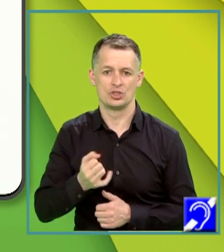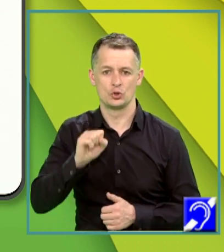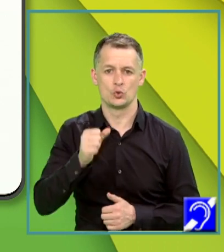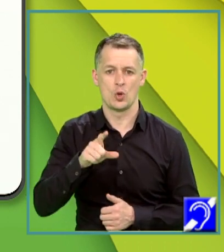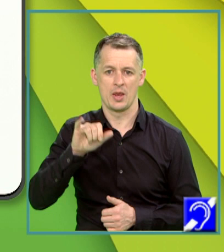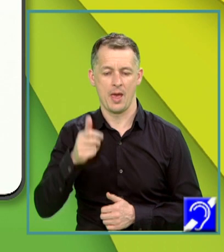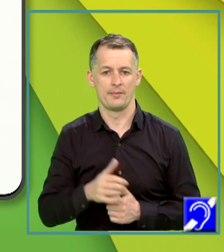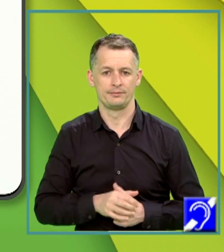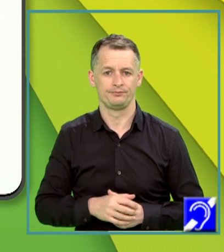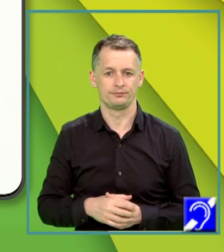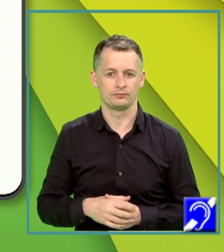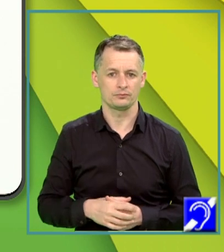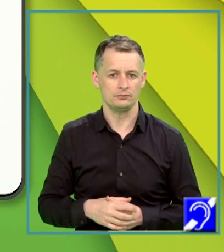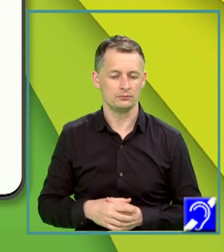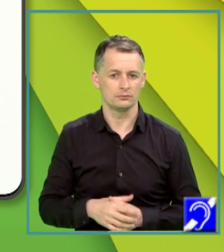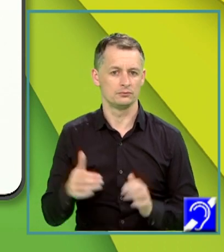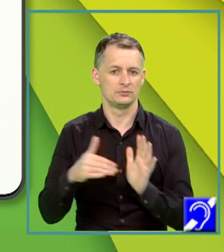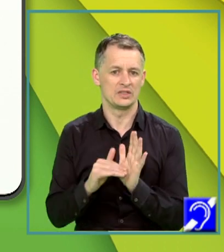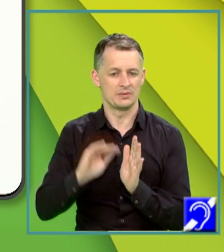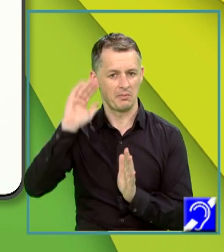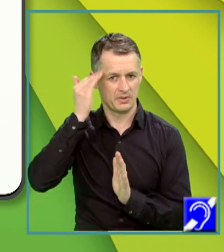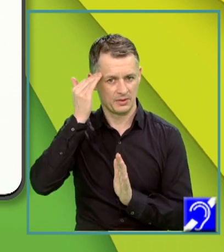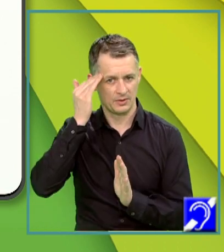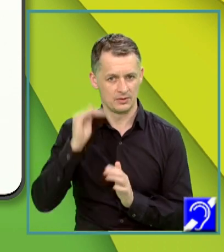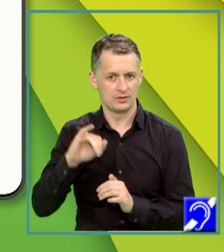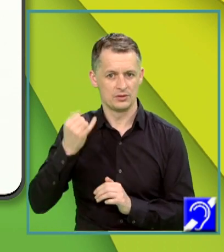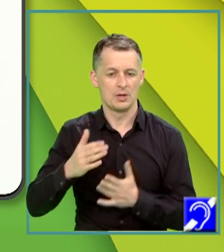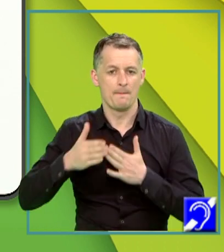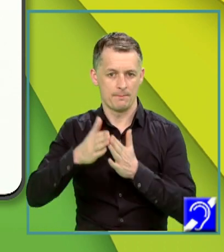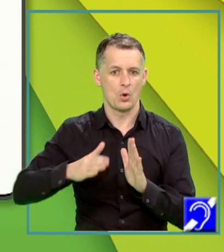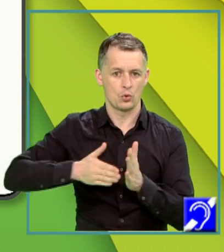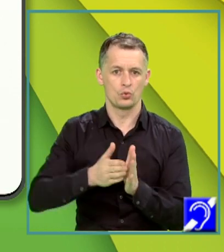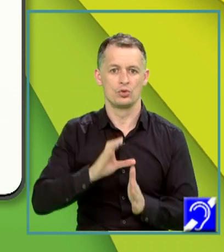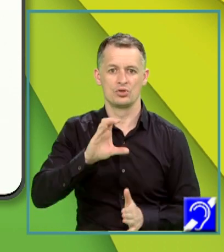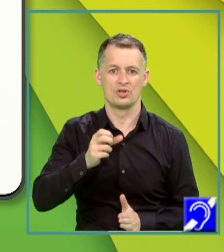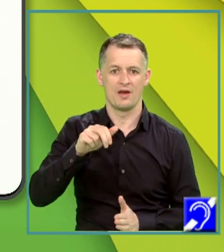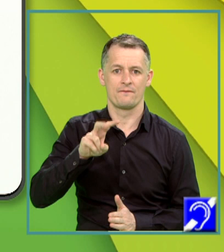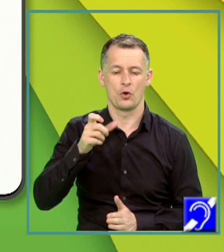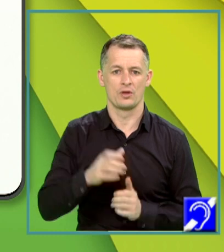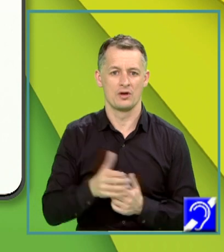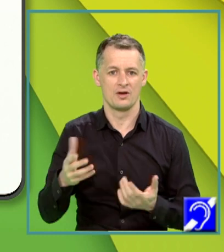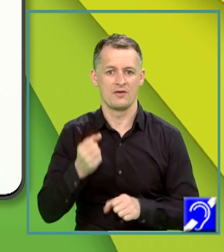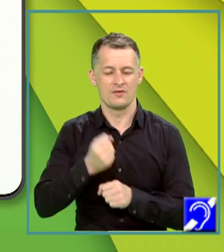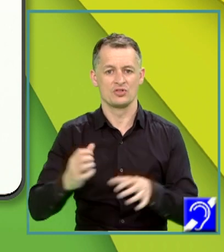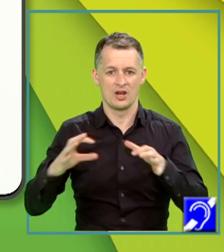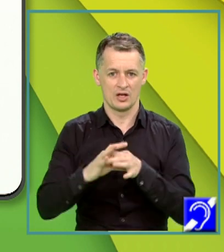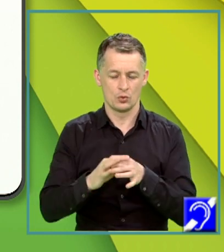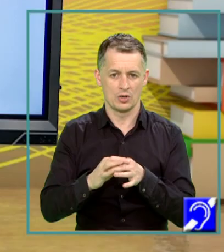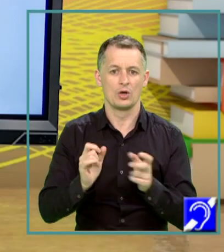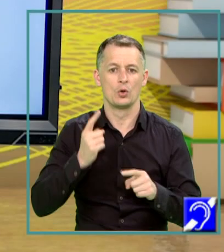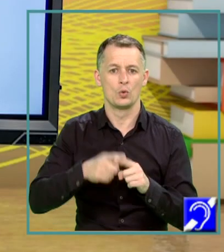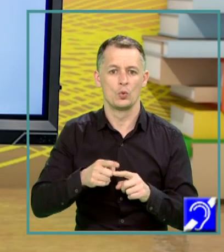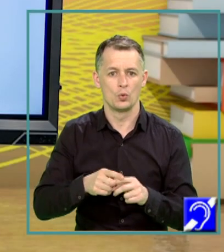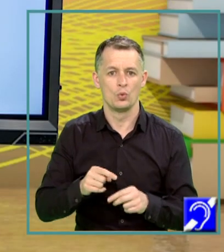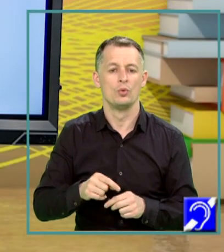port fluvial maritim dar trebuie să amintim Și sportul Cernavodă care face legătura cu Canalul Dunăre Marea Neagră